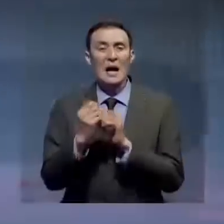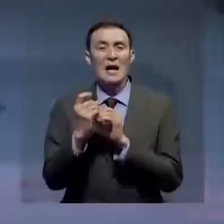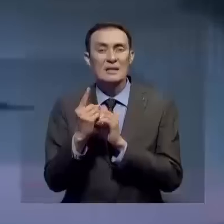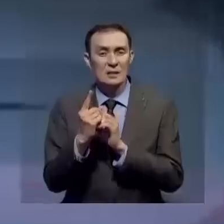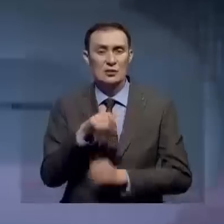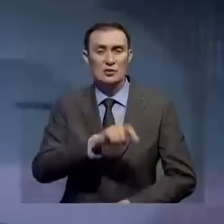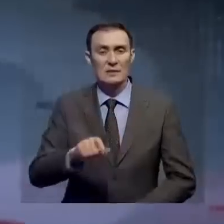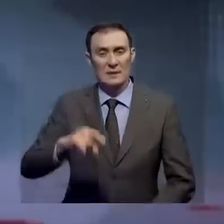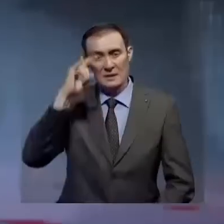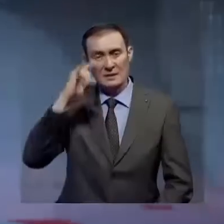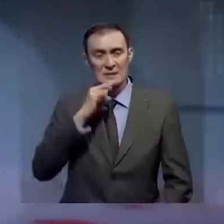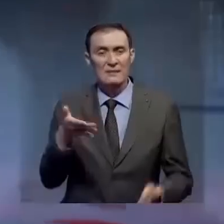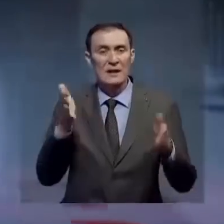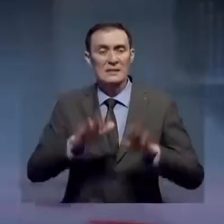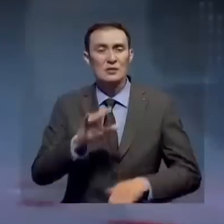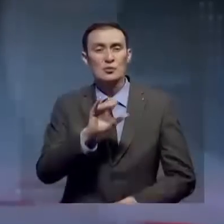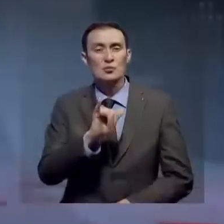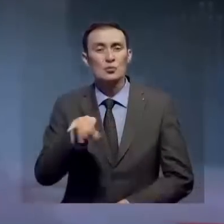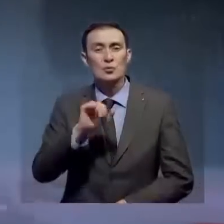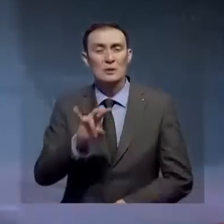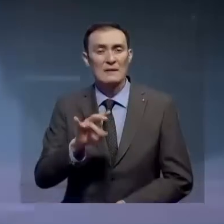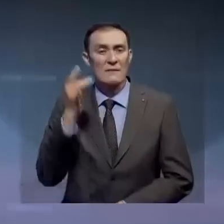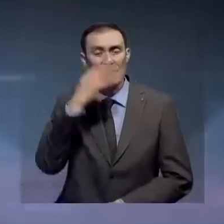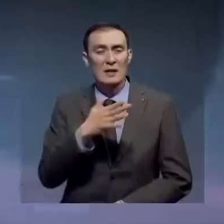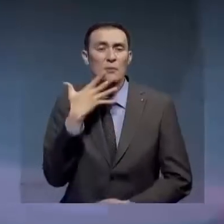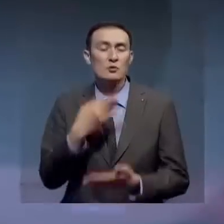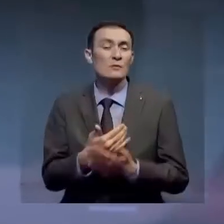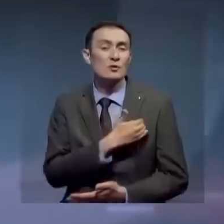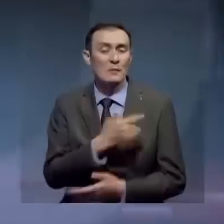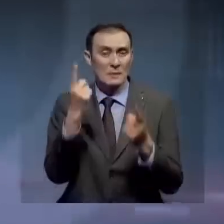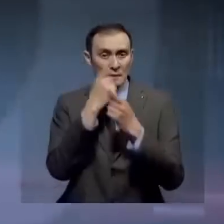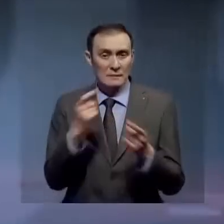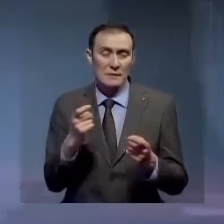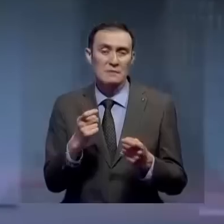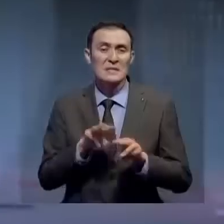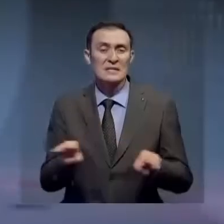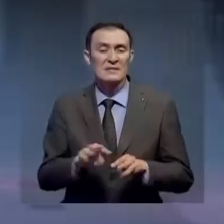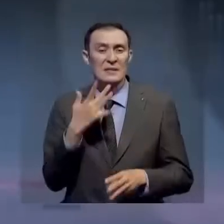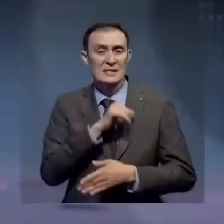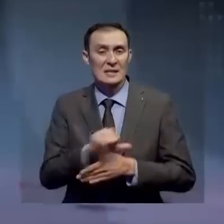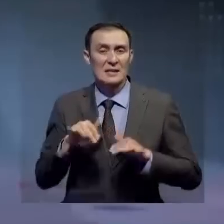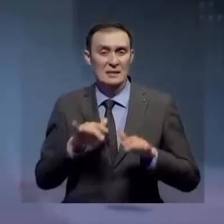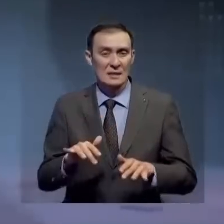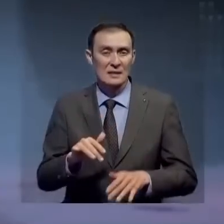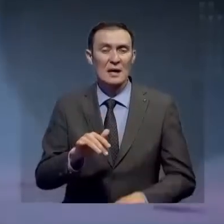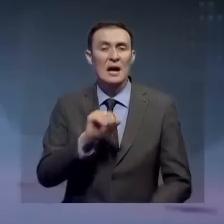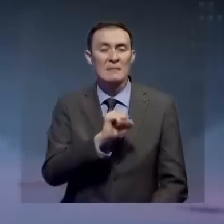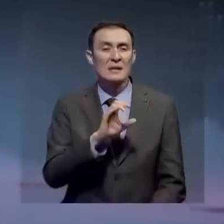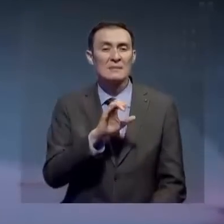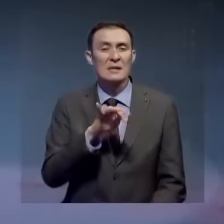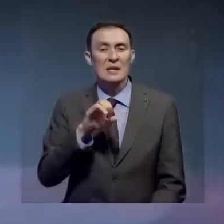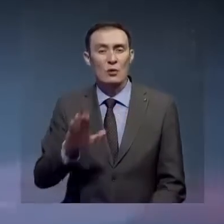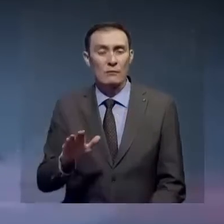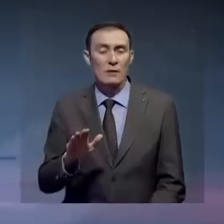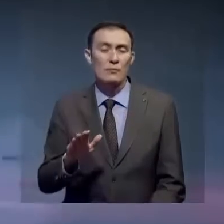11 казахстанцев остались в Судане по собственному желанию. Об этом заявил пресс-секретарь Министерства иностранных дел нашей страны Айбек